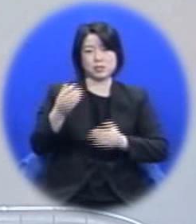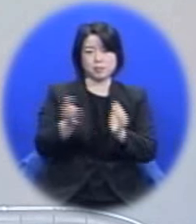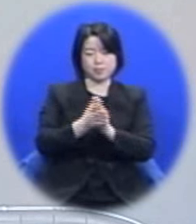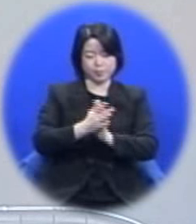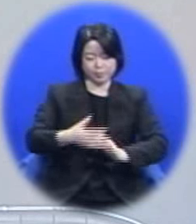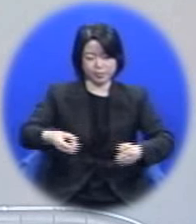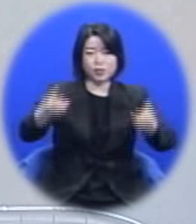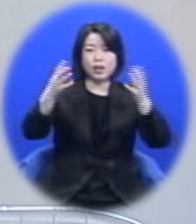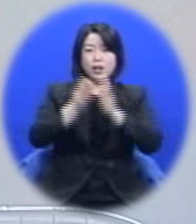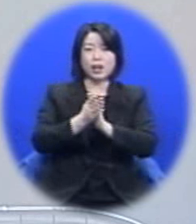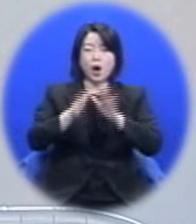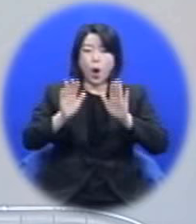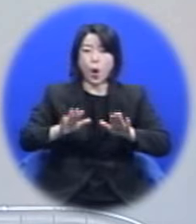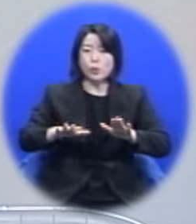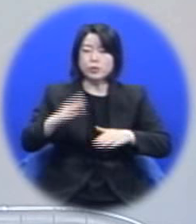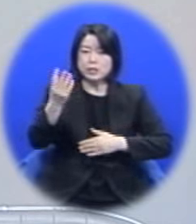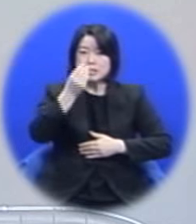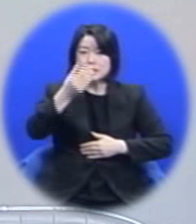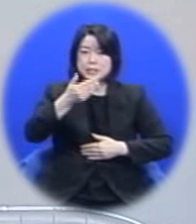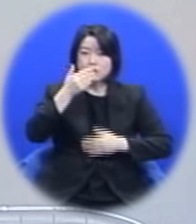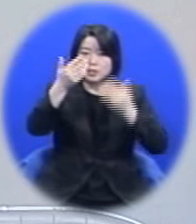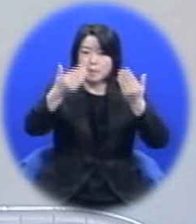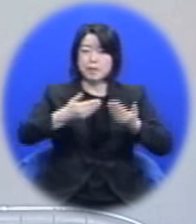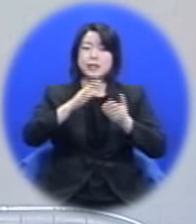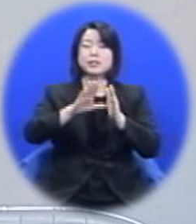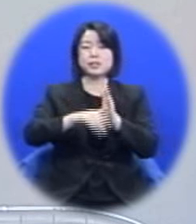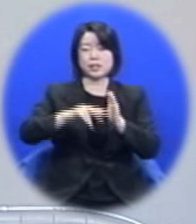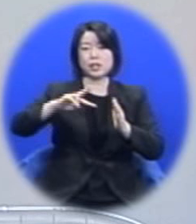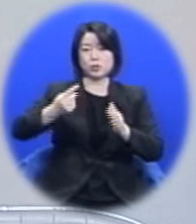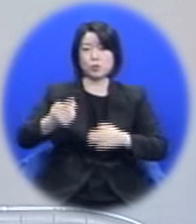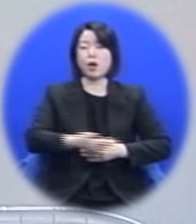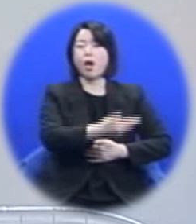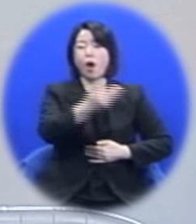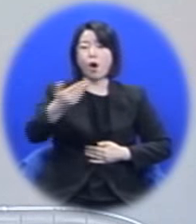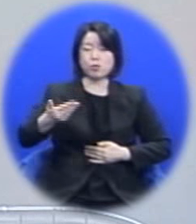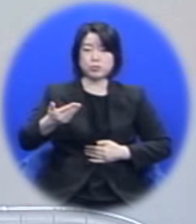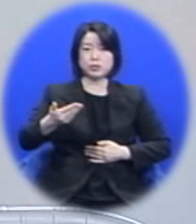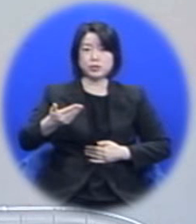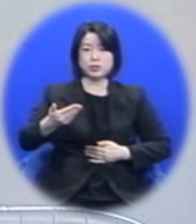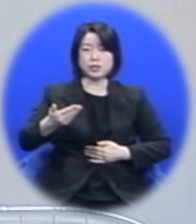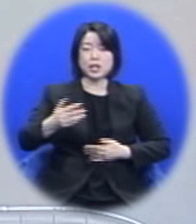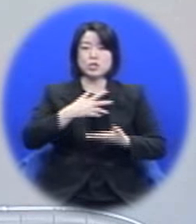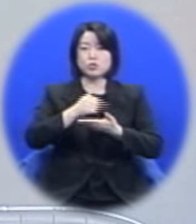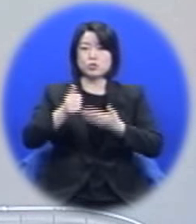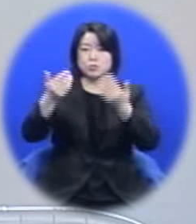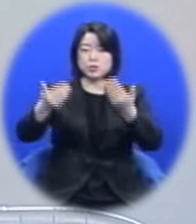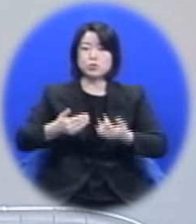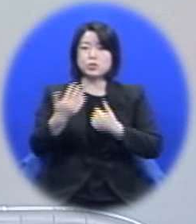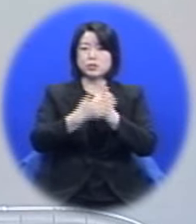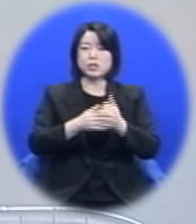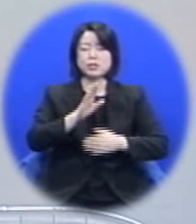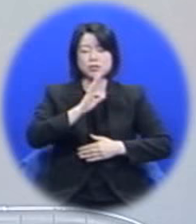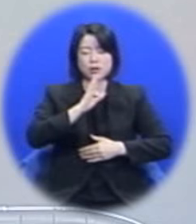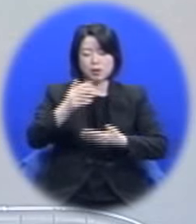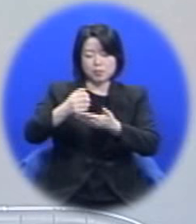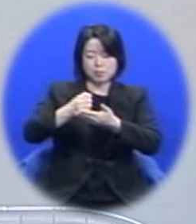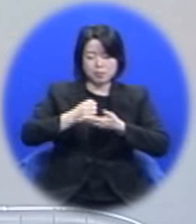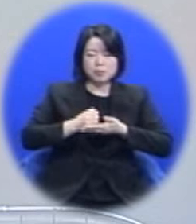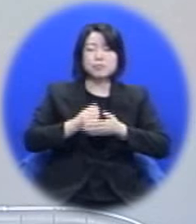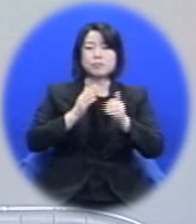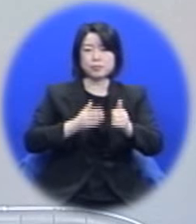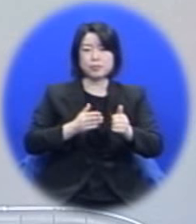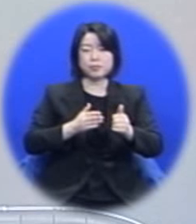오늘 성찬을 이제 받을 때도 여러분은 주님이 주시는 은혜를 정말 받아들이세요.